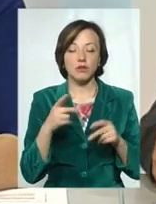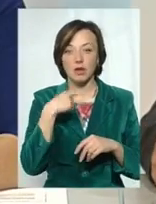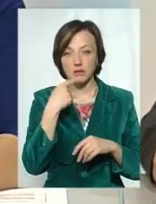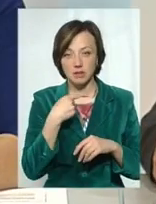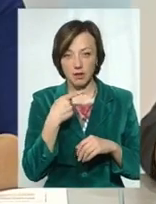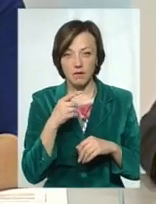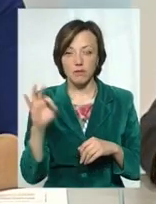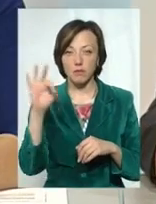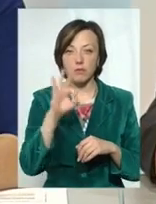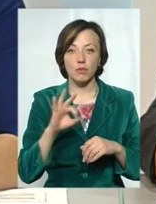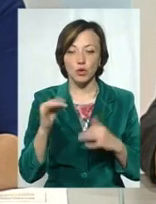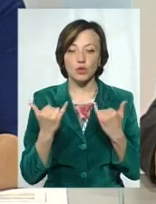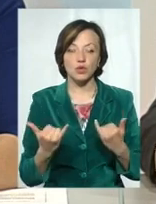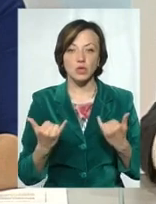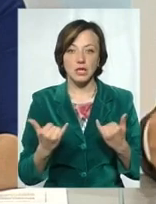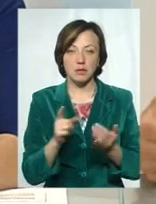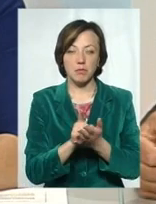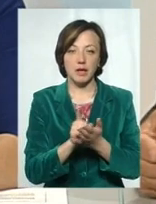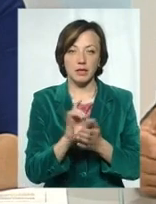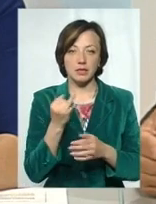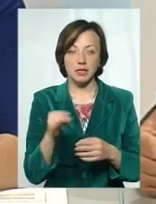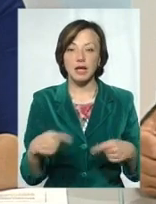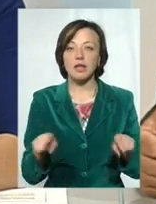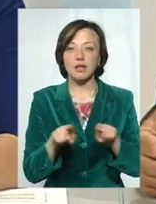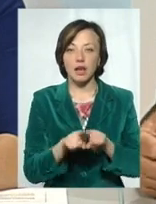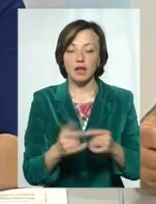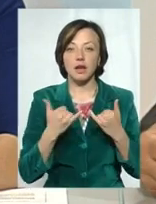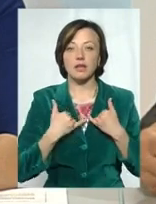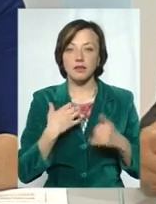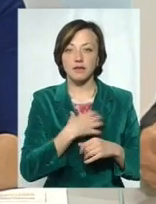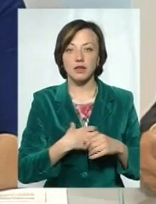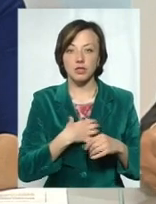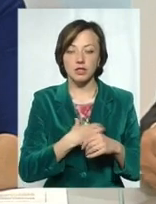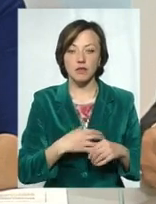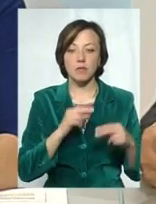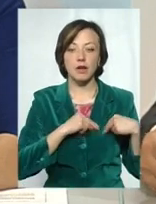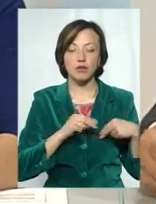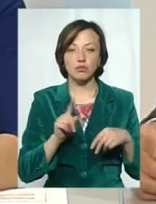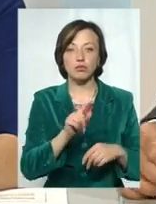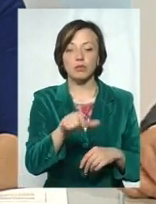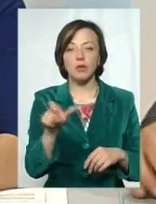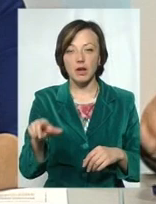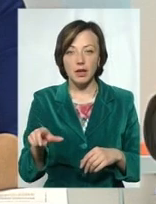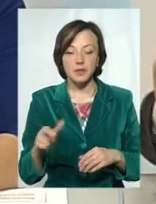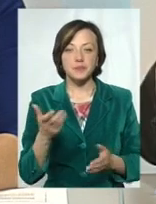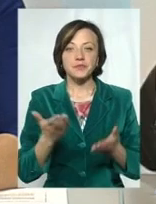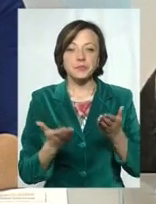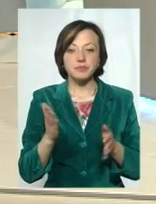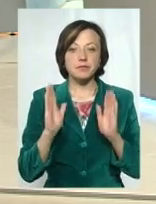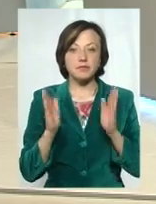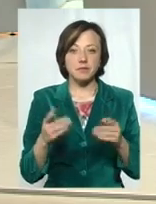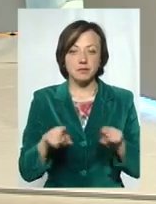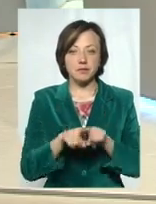про осучаснення пенсій. Також для нас це важливо, для тих працюючих, щоб тут, якщо буде